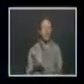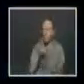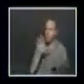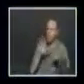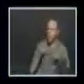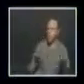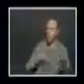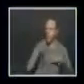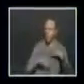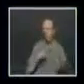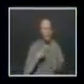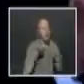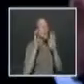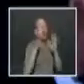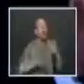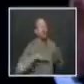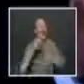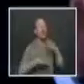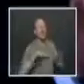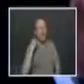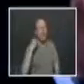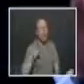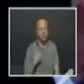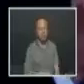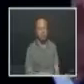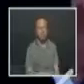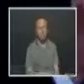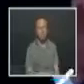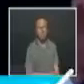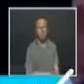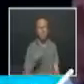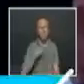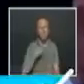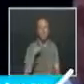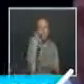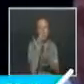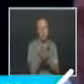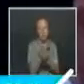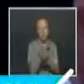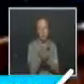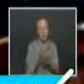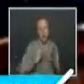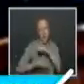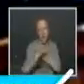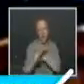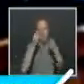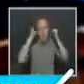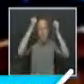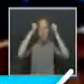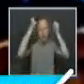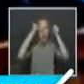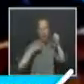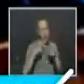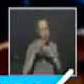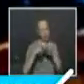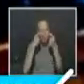אני מאוד כועס. אני מאוד, את יודעת, בוא תקשיבי. אני יצאתי למחאה הזאת, אני על סף